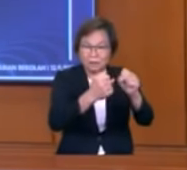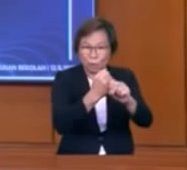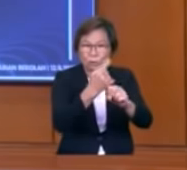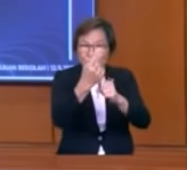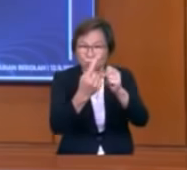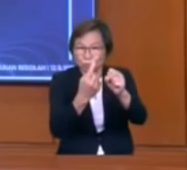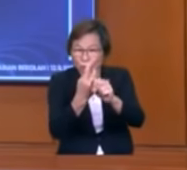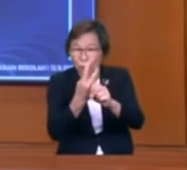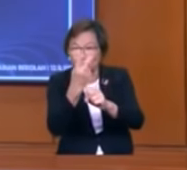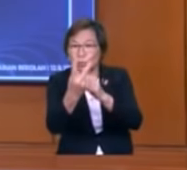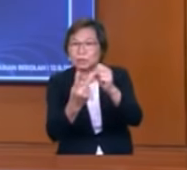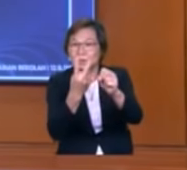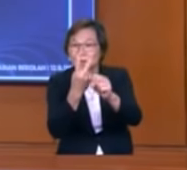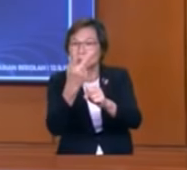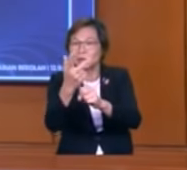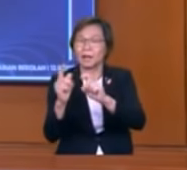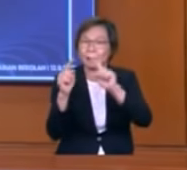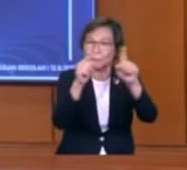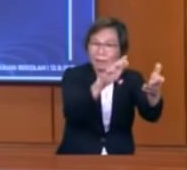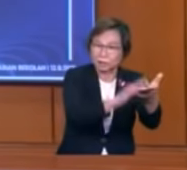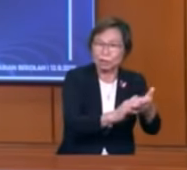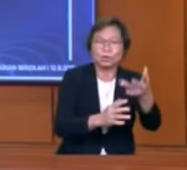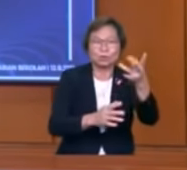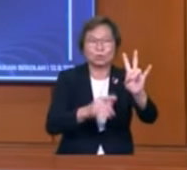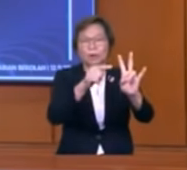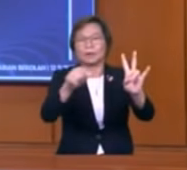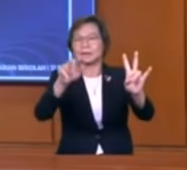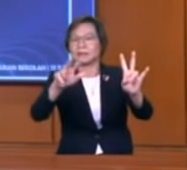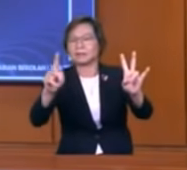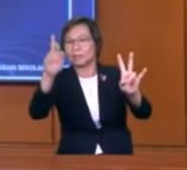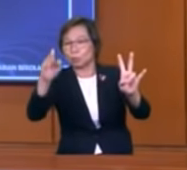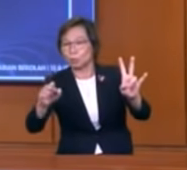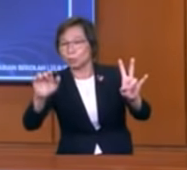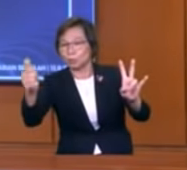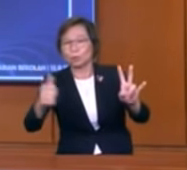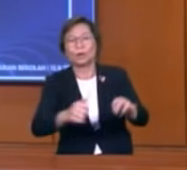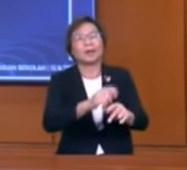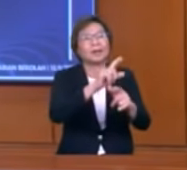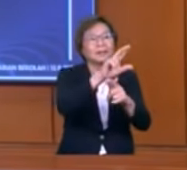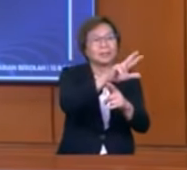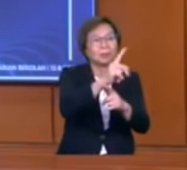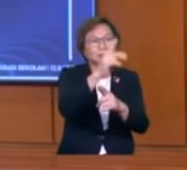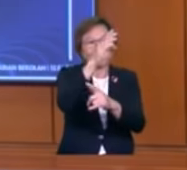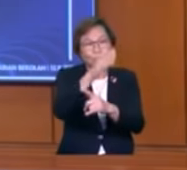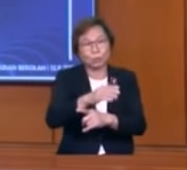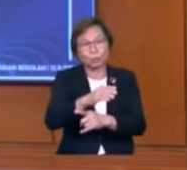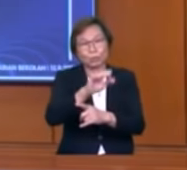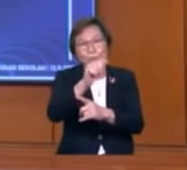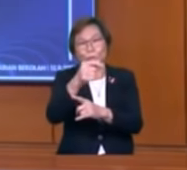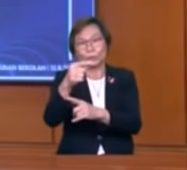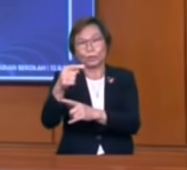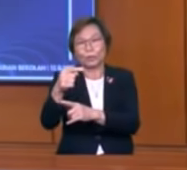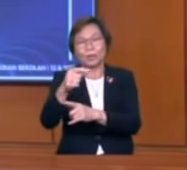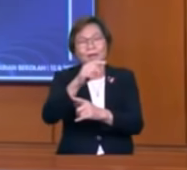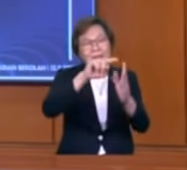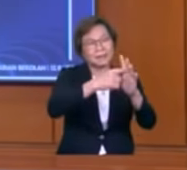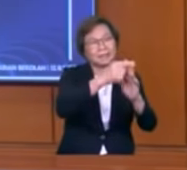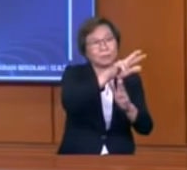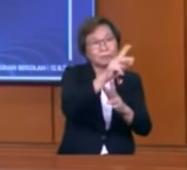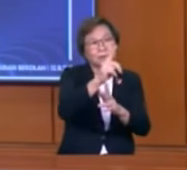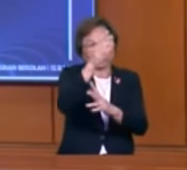dan 3 akan hadir dapet 17-31 kemudian mp31 murid tahap dua yaitu